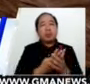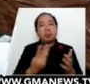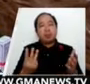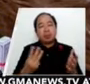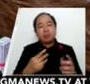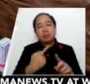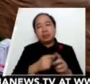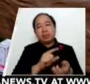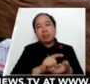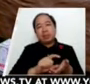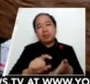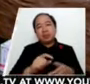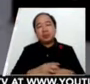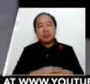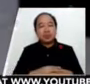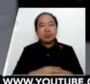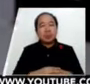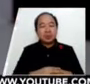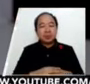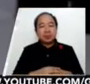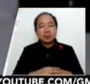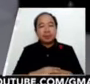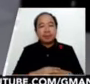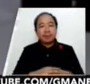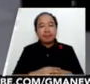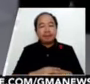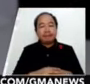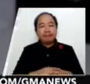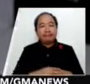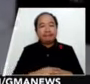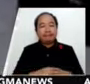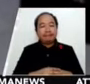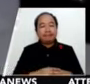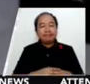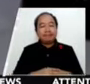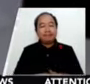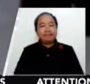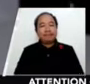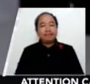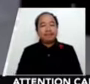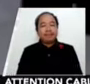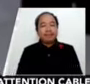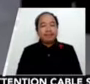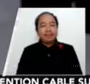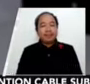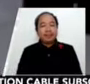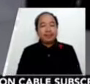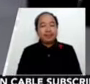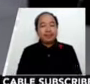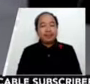sa GMA Integrated News, Marisol Abdurrahman, nakatuto 24 oras.